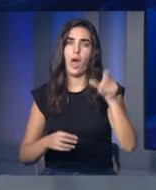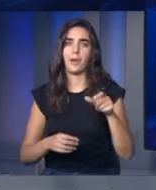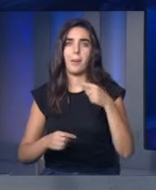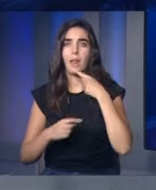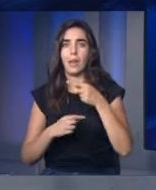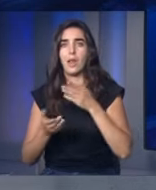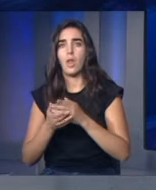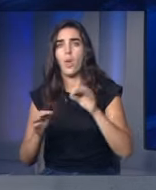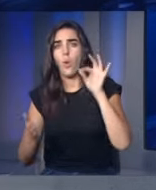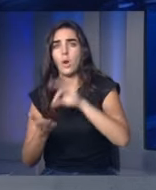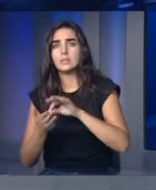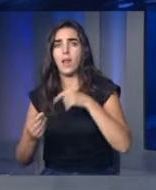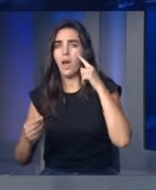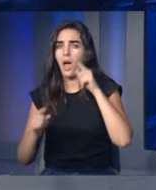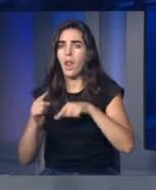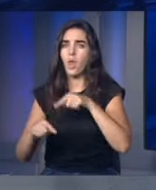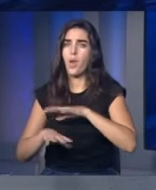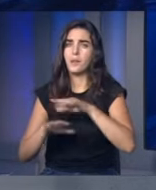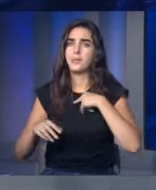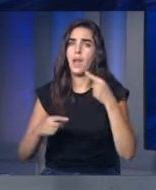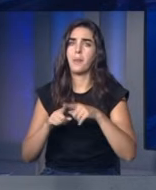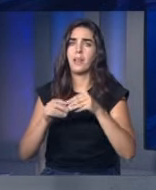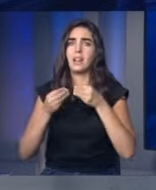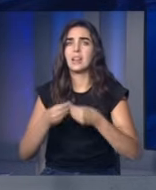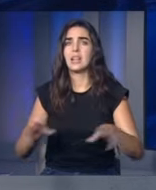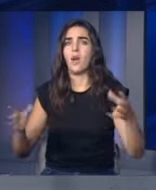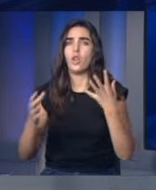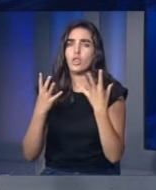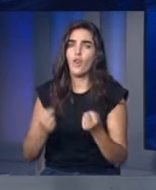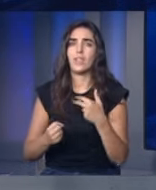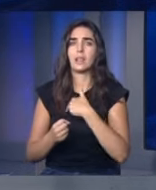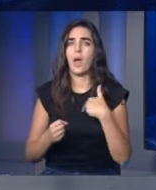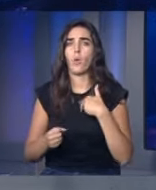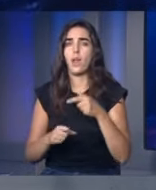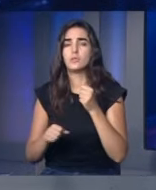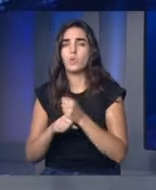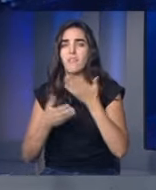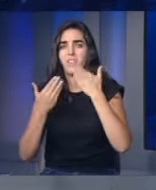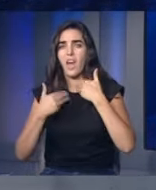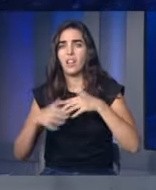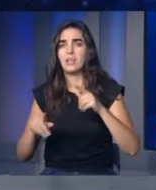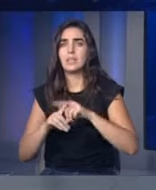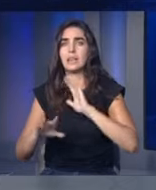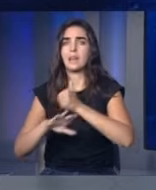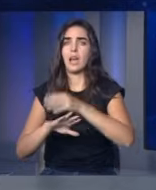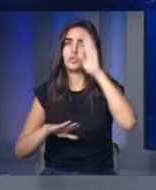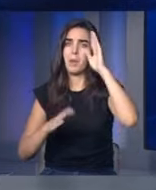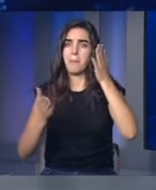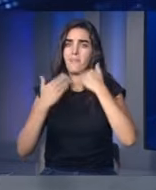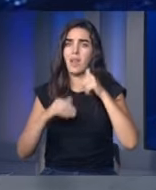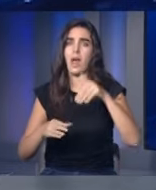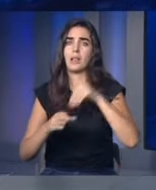هناك انقساما وتخليا أوصل الأمور إلى ما نحن عليه من ضياع وضعف للدولة وفراغ في سدة رئاسة